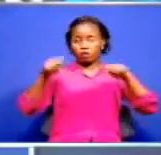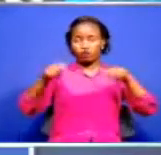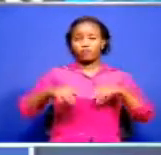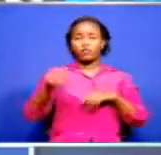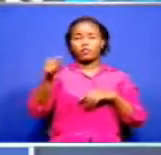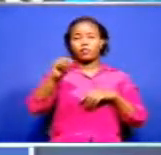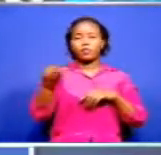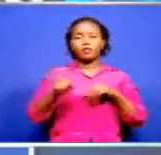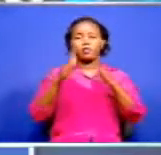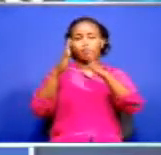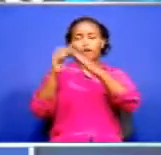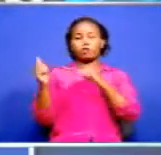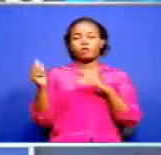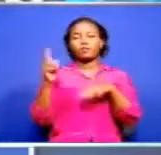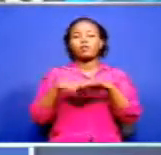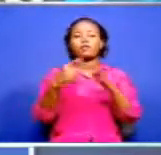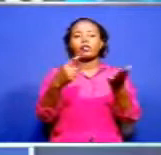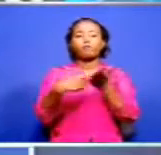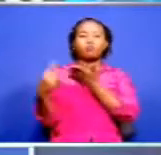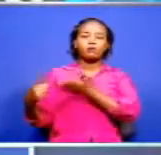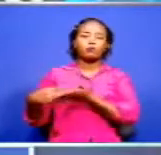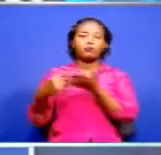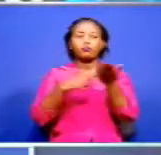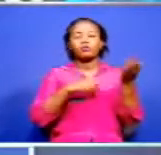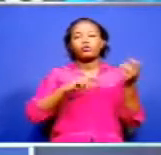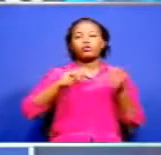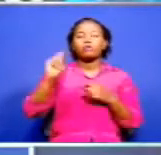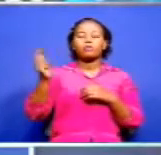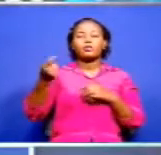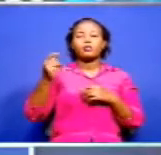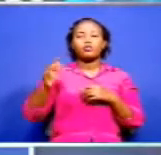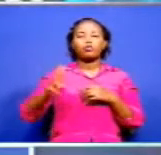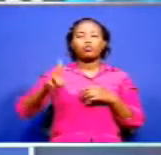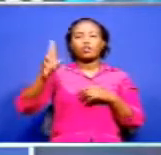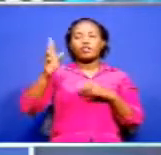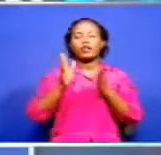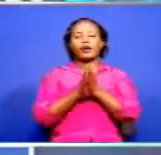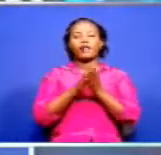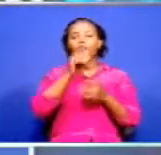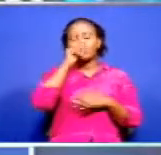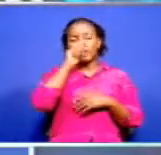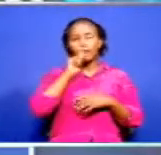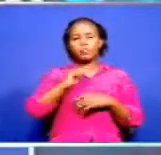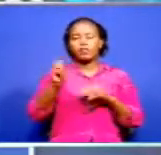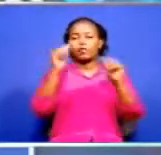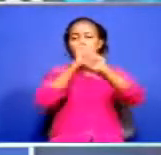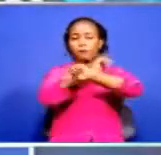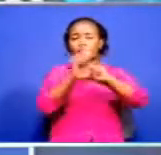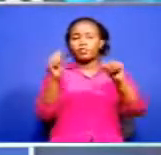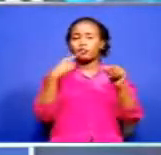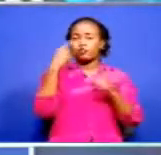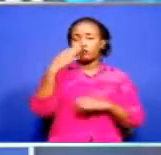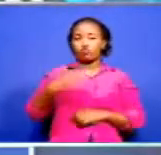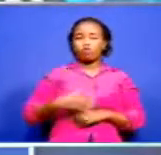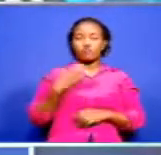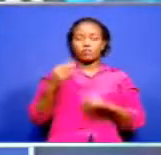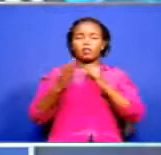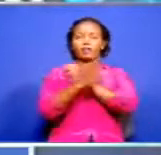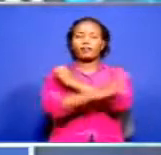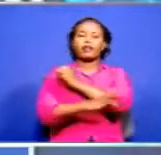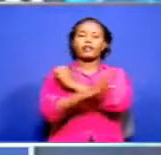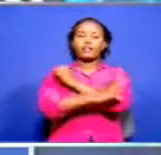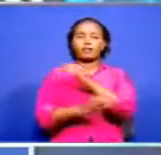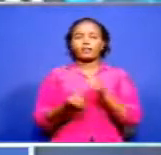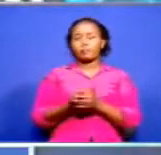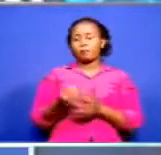jijini Nairobi wakati wa mashauriano kati ya rais Uhuru Kenyatta na rais wa Tanzania Samia Suluhu Hassan anayezuru humu nchini. Viongozi